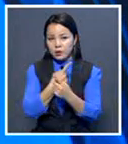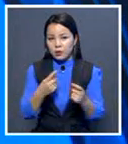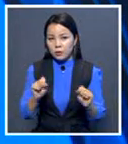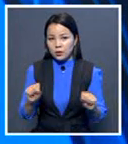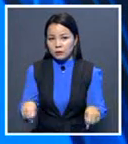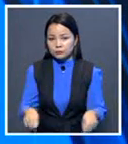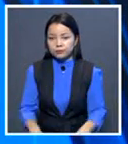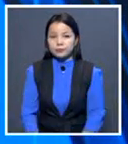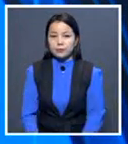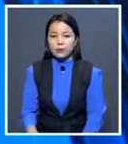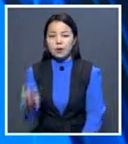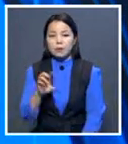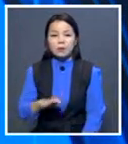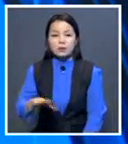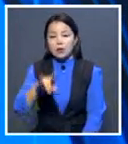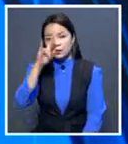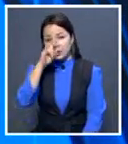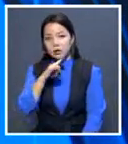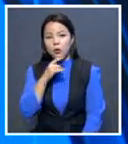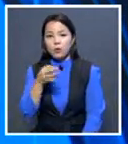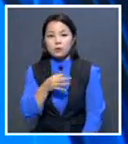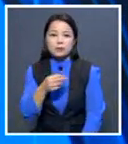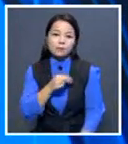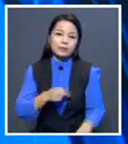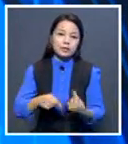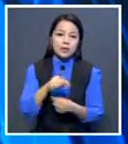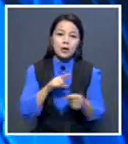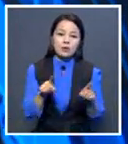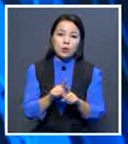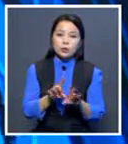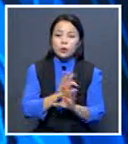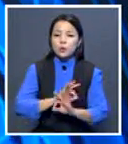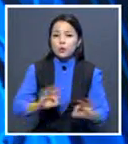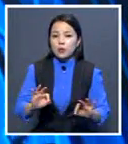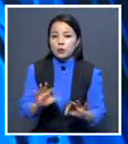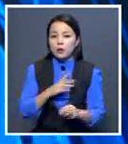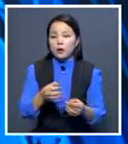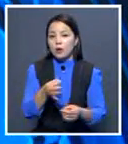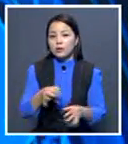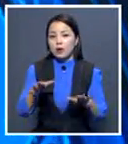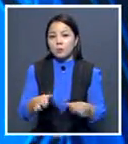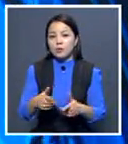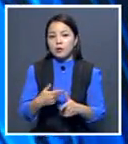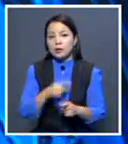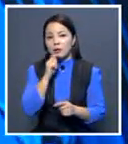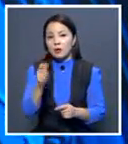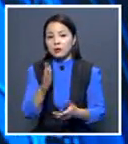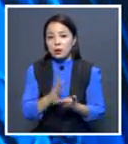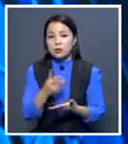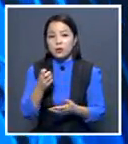Батыс Қазақстан облысының Теректі ауданы бизнес жүргізуге қолайлы жағдай жасаған үздік аудан атанды. Республикалық рейтинг қорытындысында